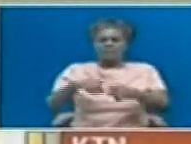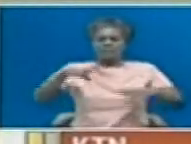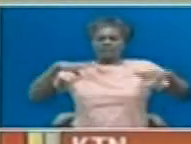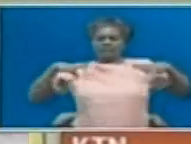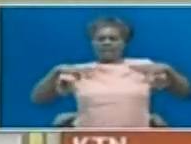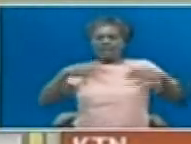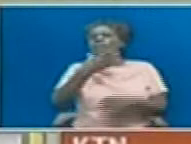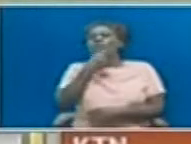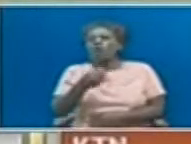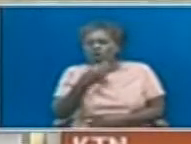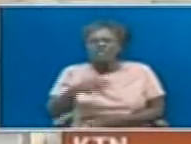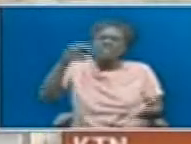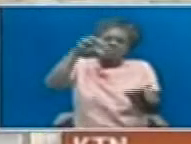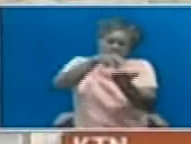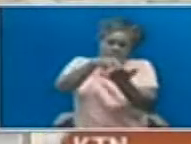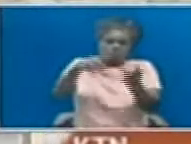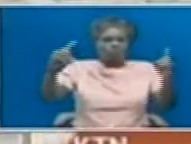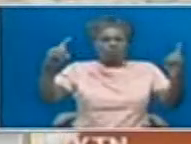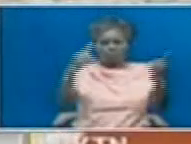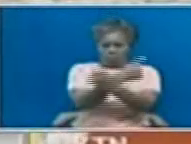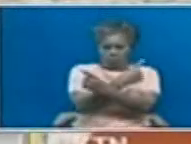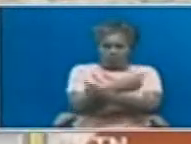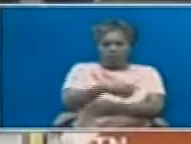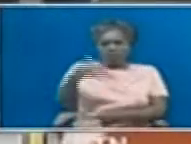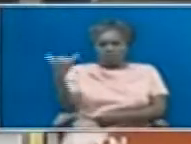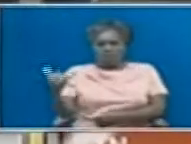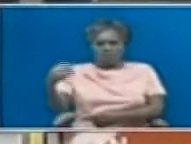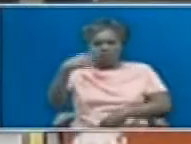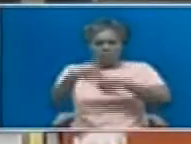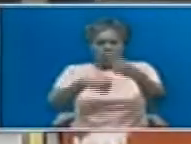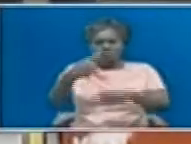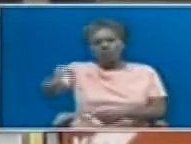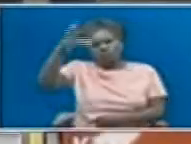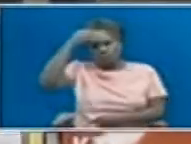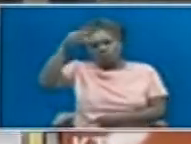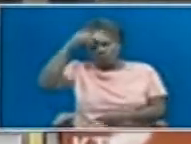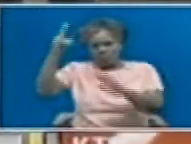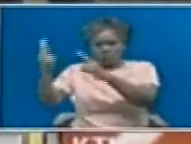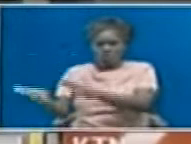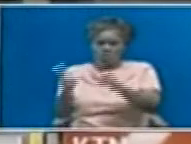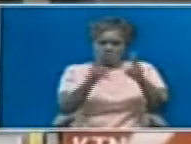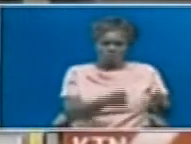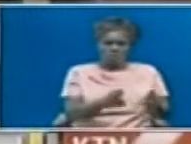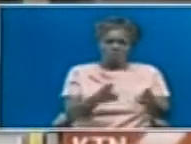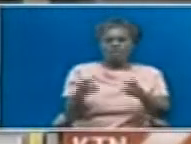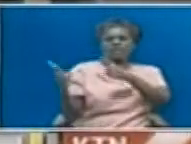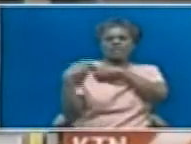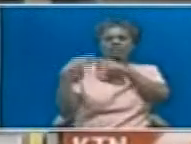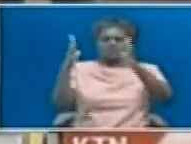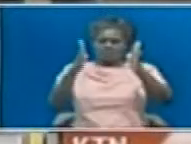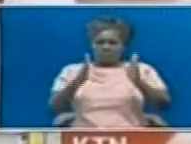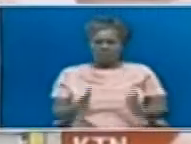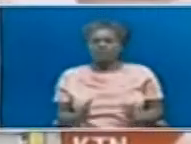Boys Center hali ilikuwa tofauti, huku wanafunzi wakiendelea na masomo yao kama kawaida. Mwelekezi wa shule hiyo